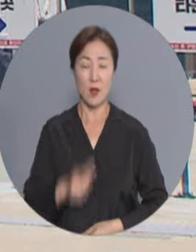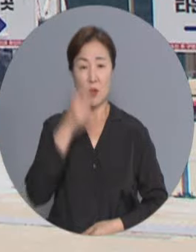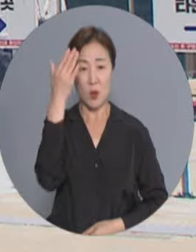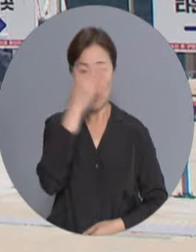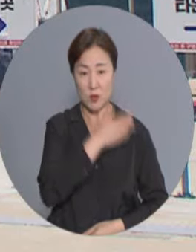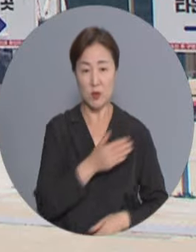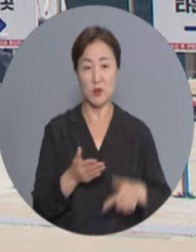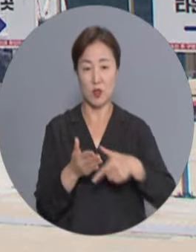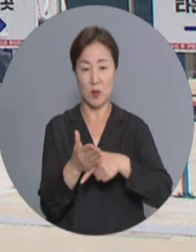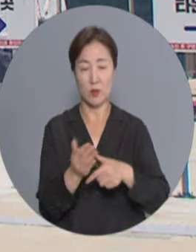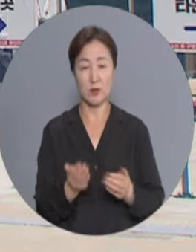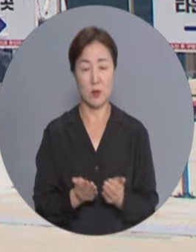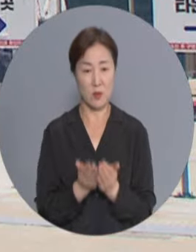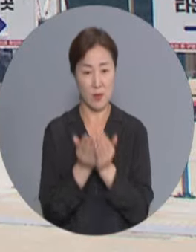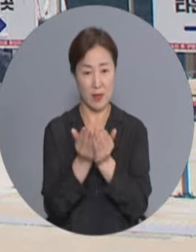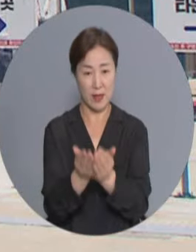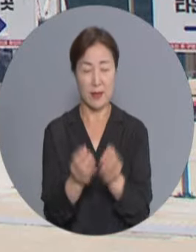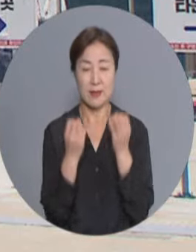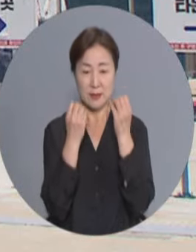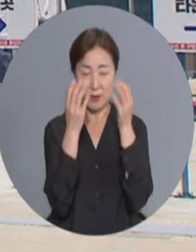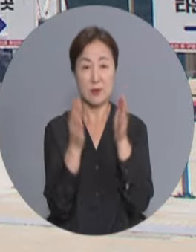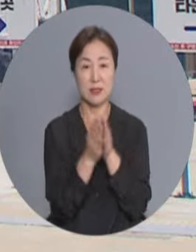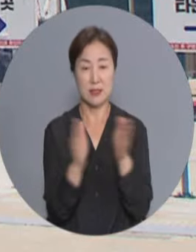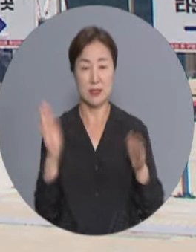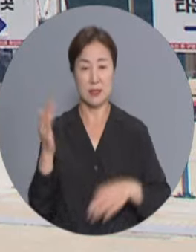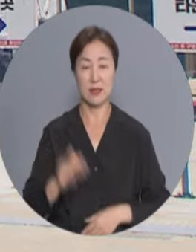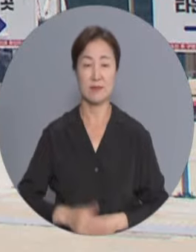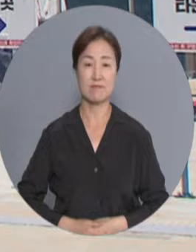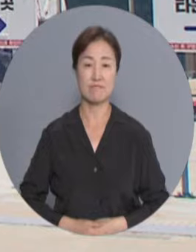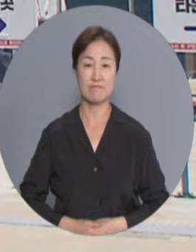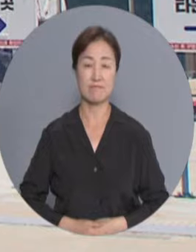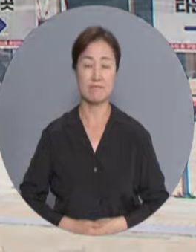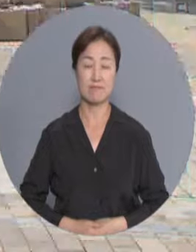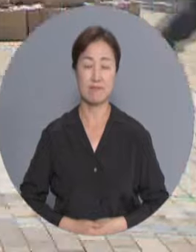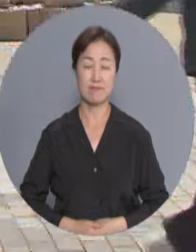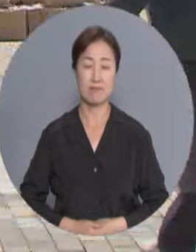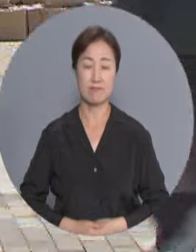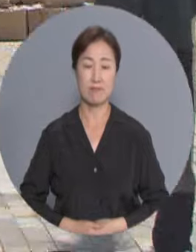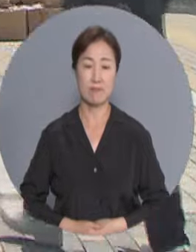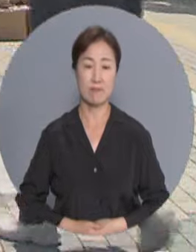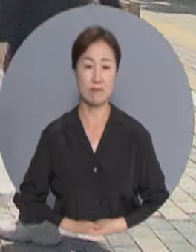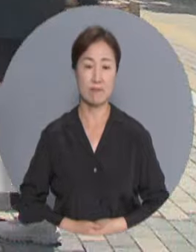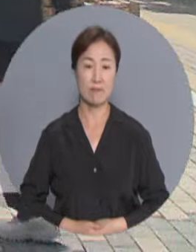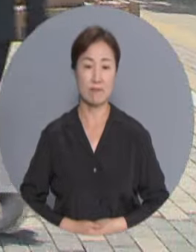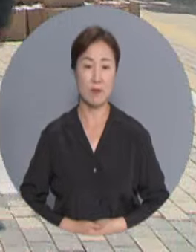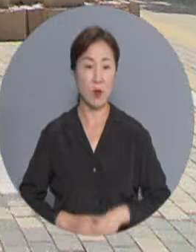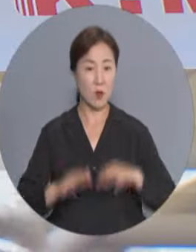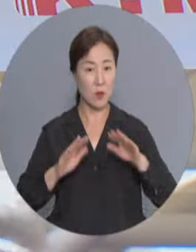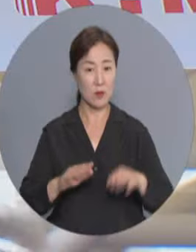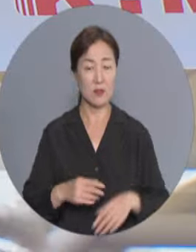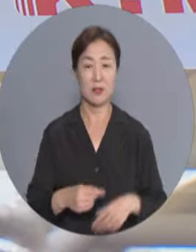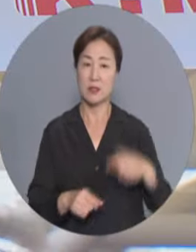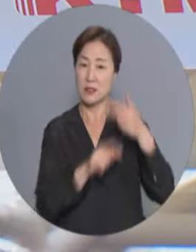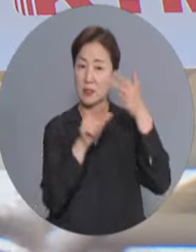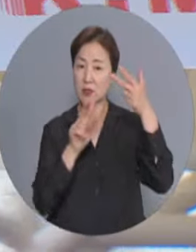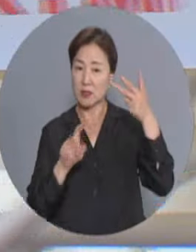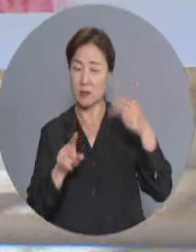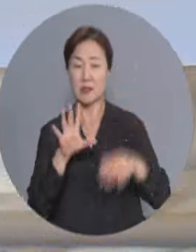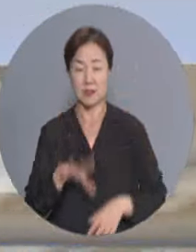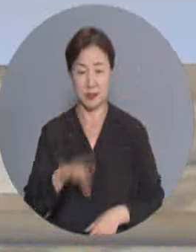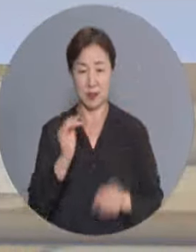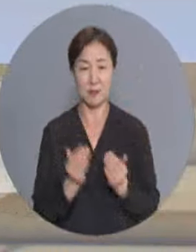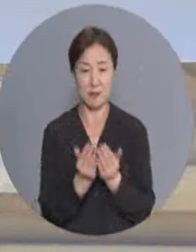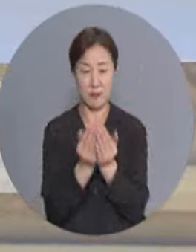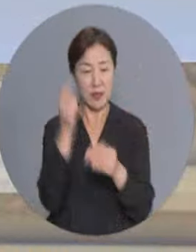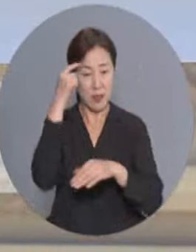여수와 거문도를 오가는 신규 여객선이 오늘 취항식을 가졌습니다. 오는 20일쯤 첫 운항을